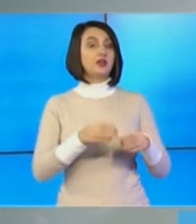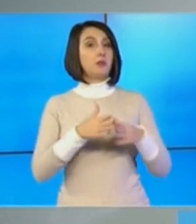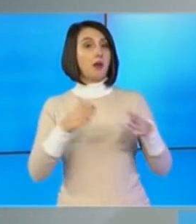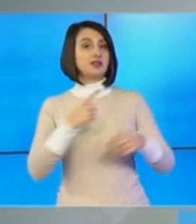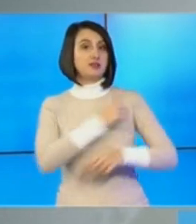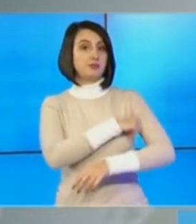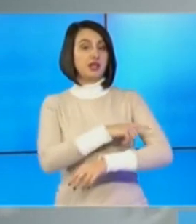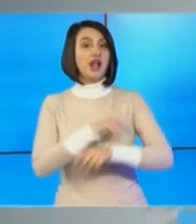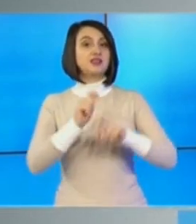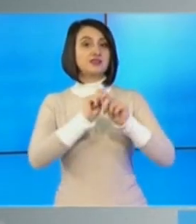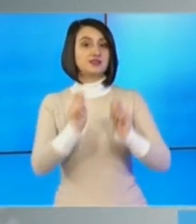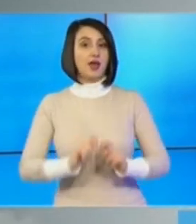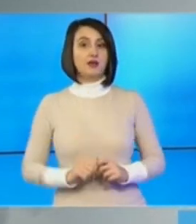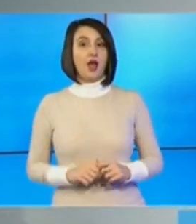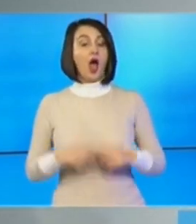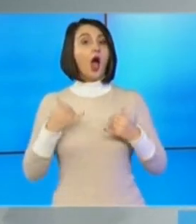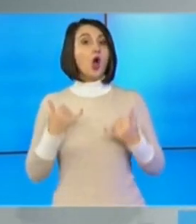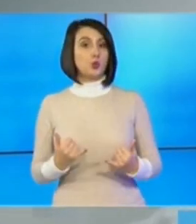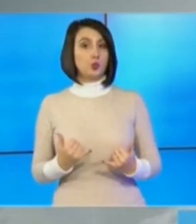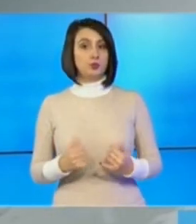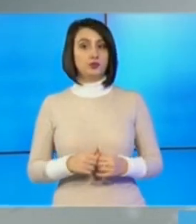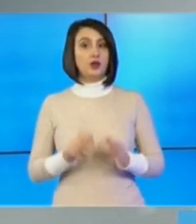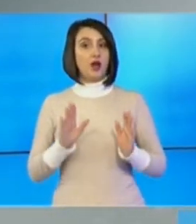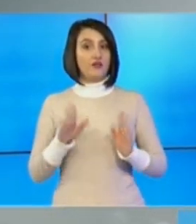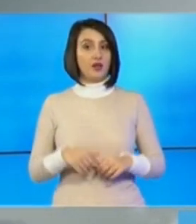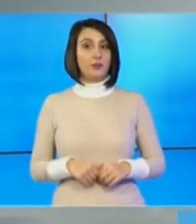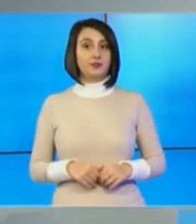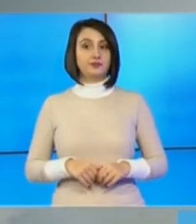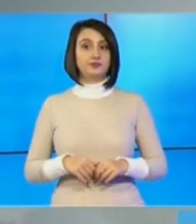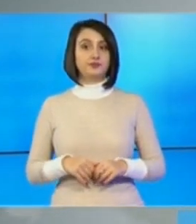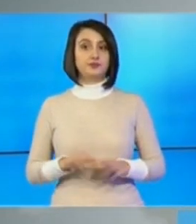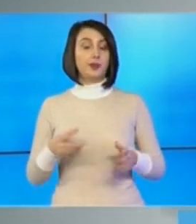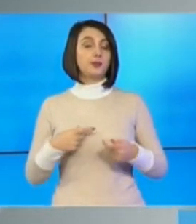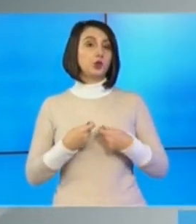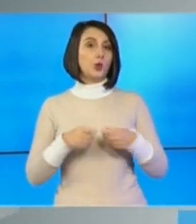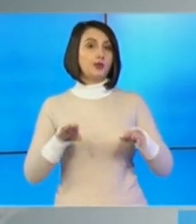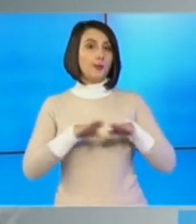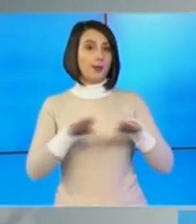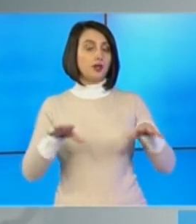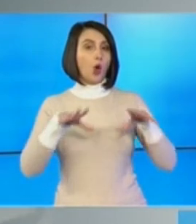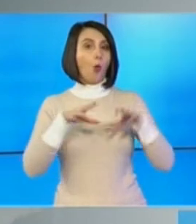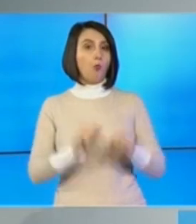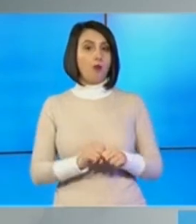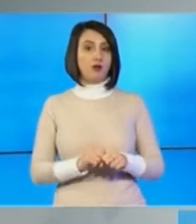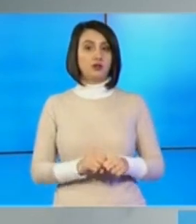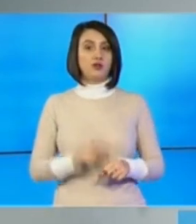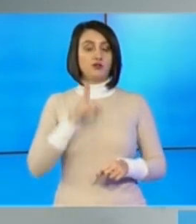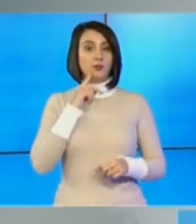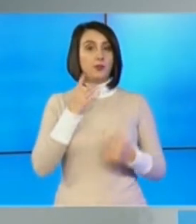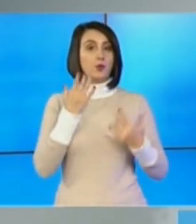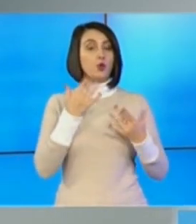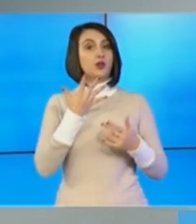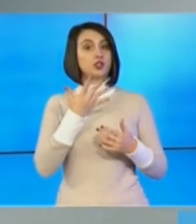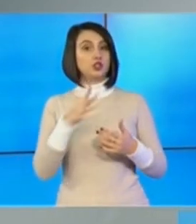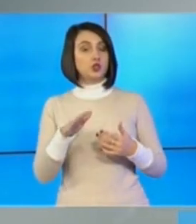marile spitale din țară. În acest moment avem cam toate paturile ocupate și vorbim aici de un număr